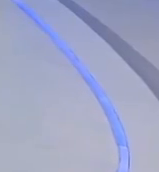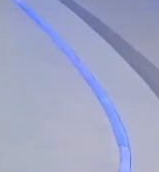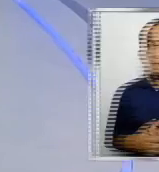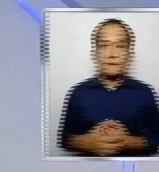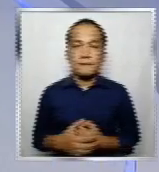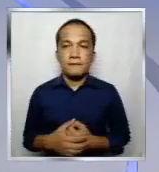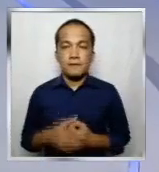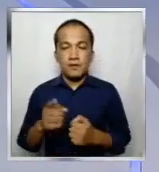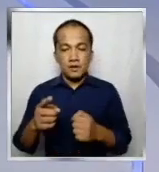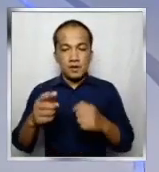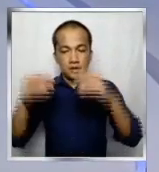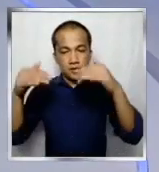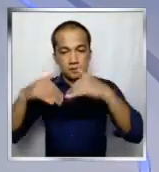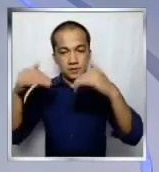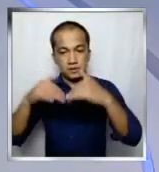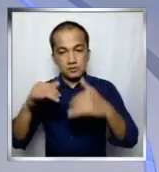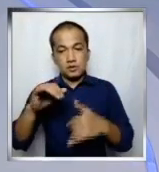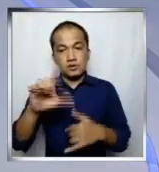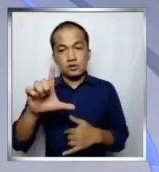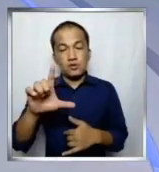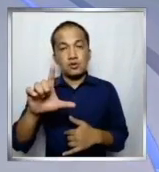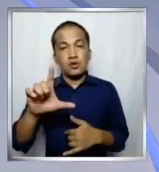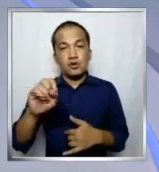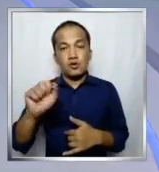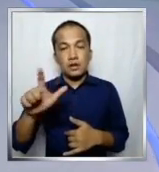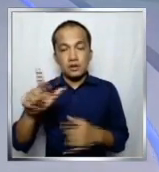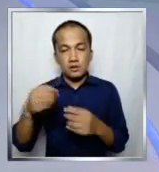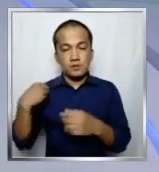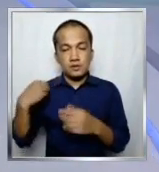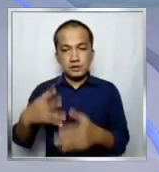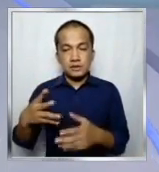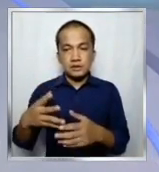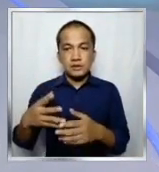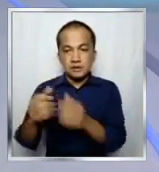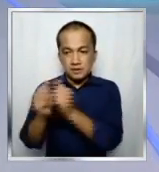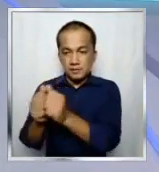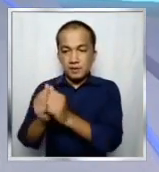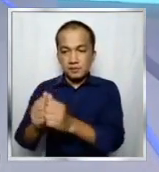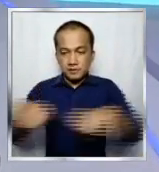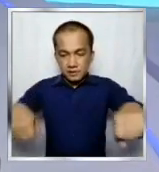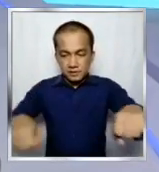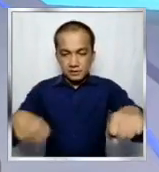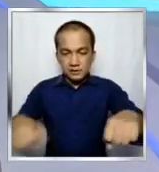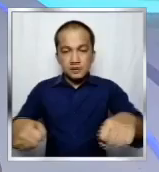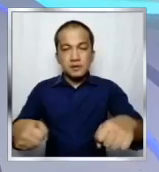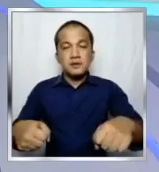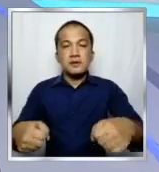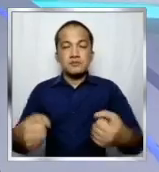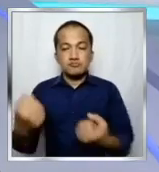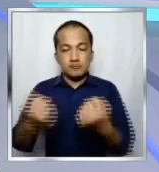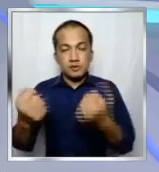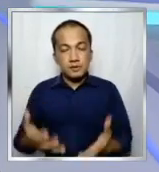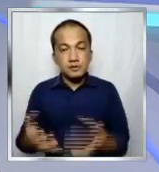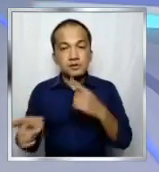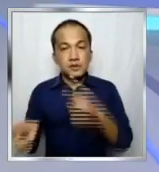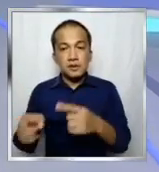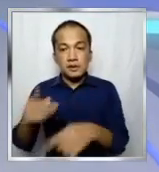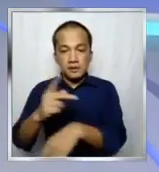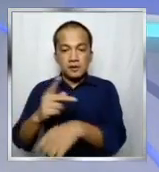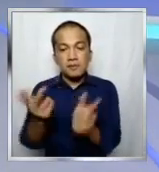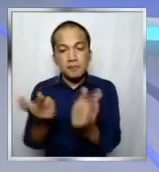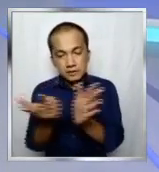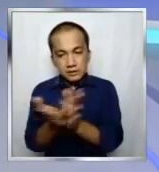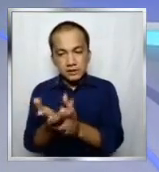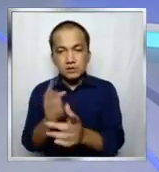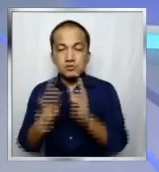Pinulong ng mga lokal na opisyal ang samahan ng mga tricycle operator at drivers sa Pasig para pag-usapan ng pamasahe oras na payagan